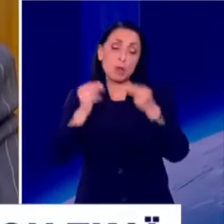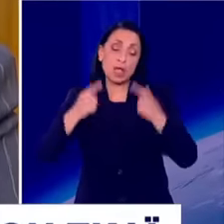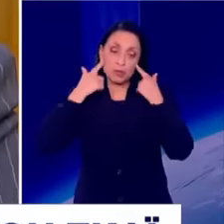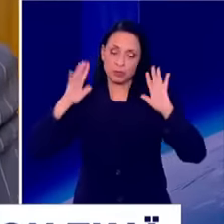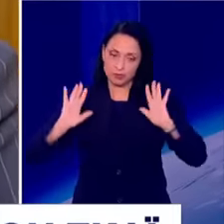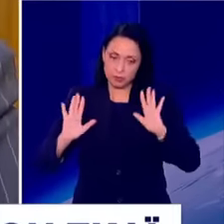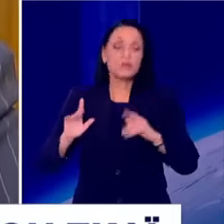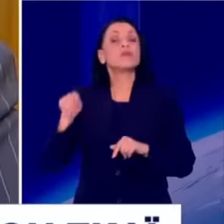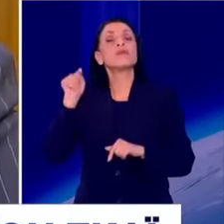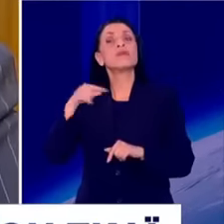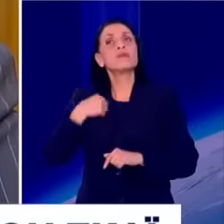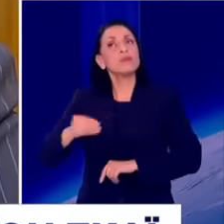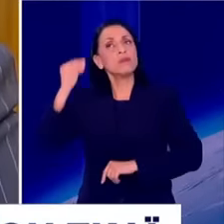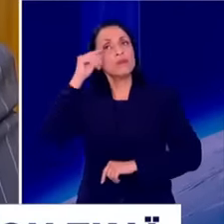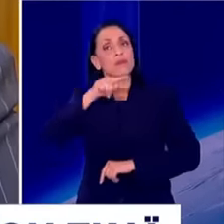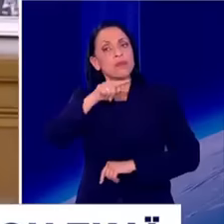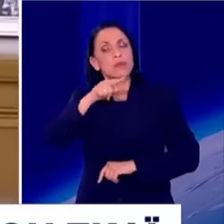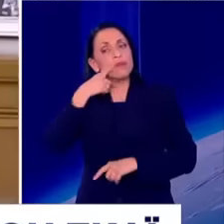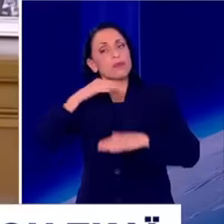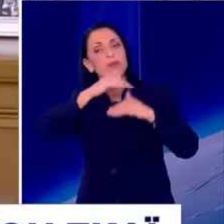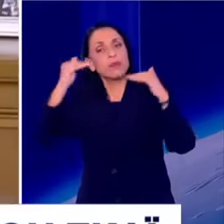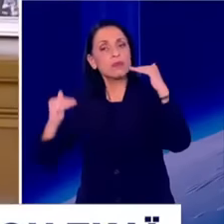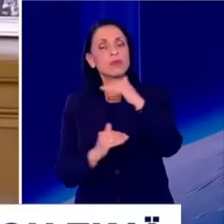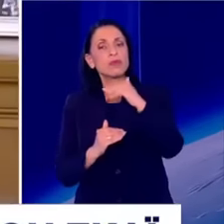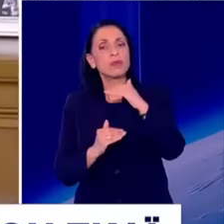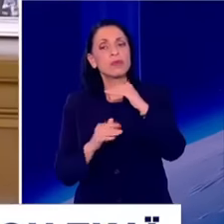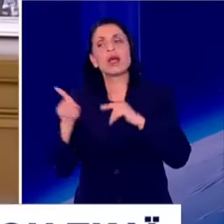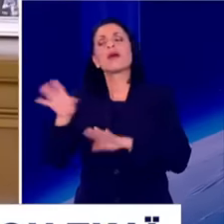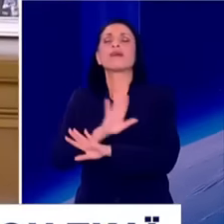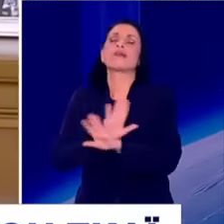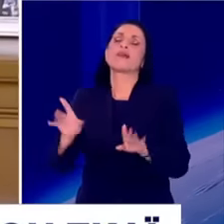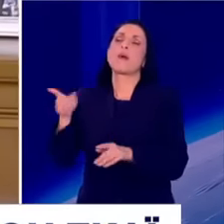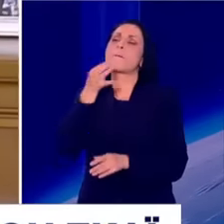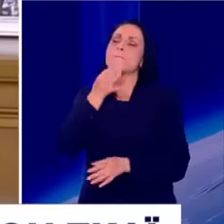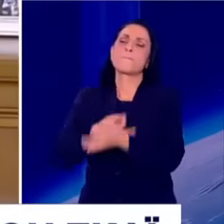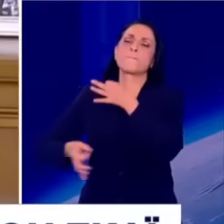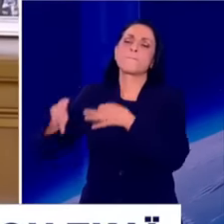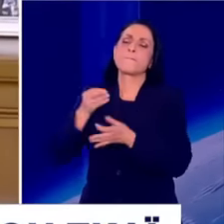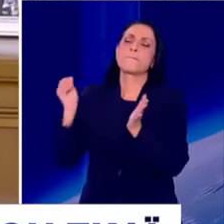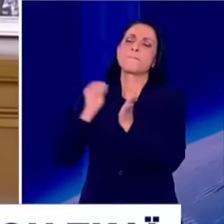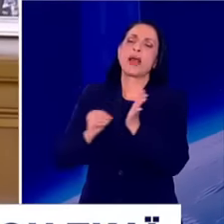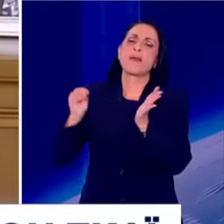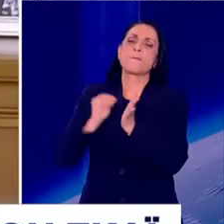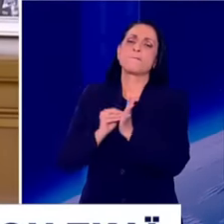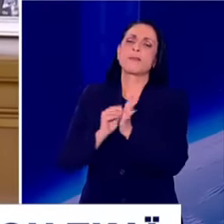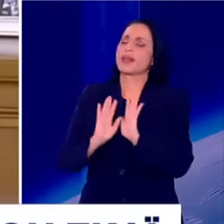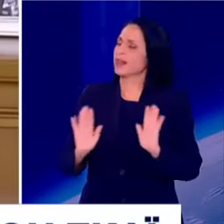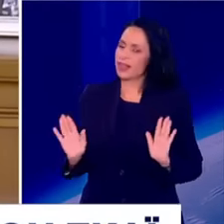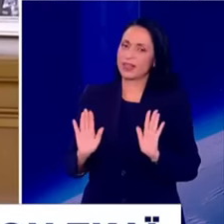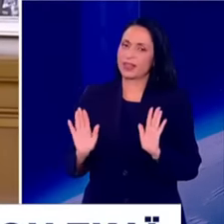ο ανασχηματισμός υπάρχει στο μυαλό σας? Τον ανασχηματισμό τον έχετε προεξοφλήσει τόσες φορές που